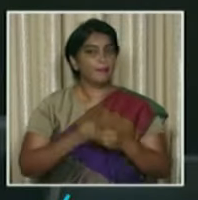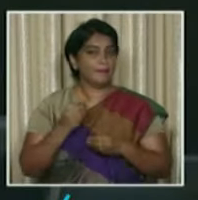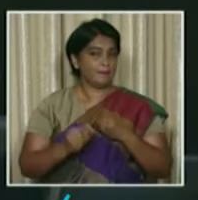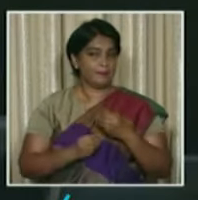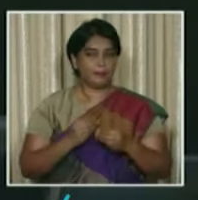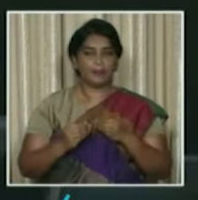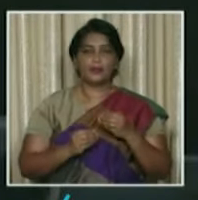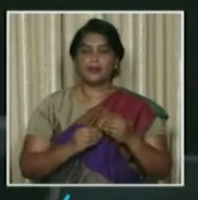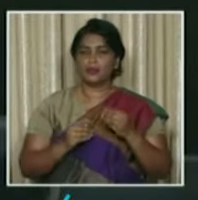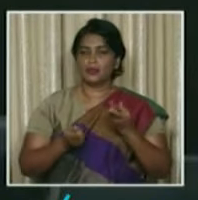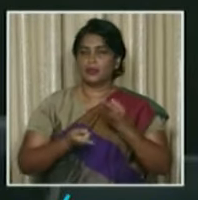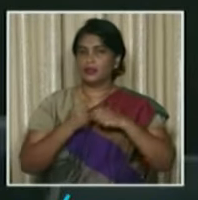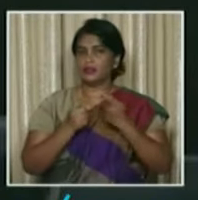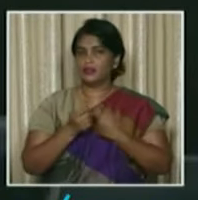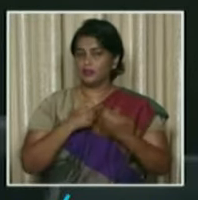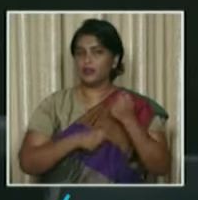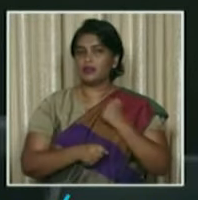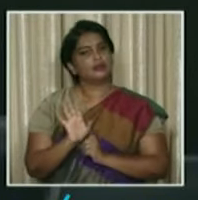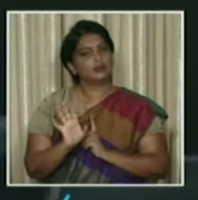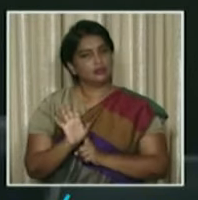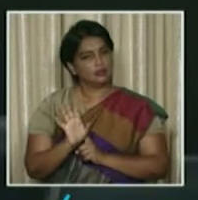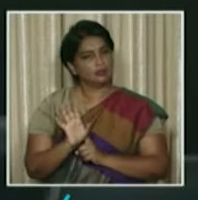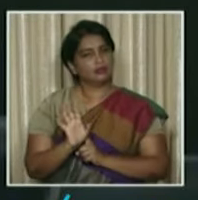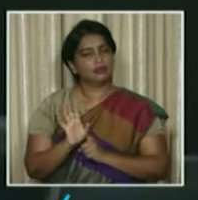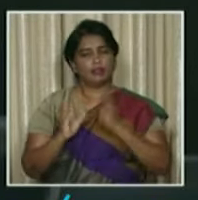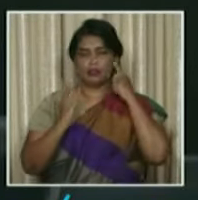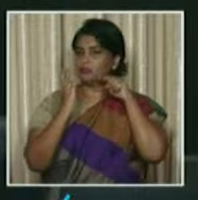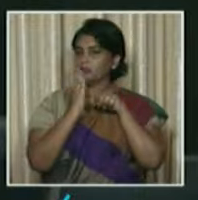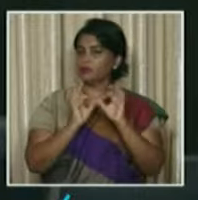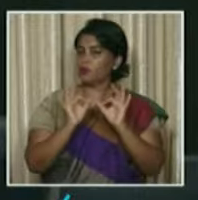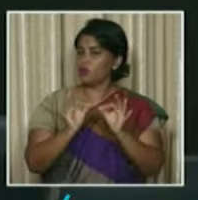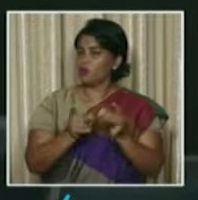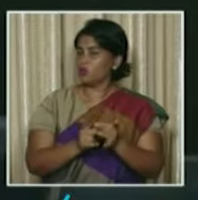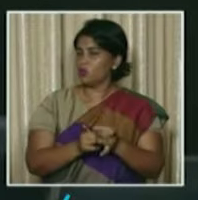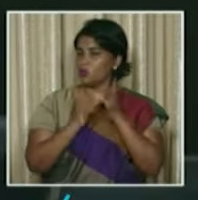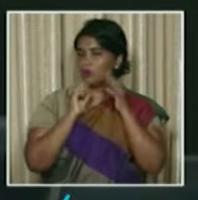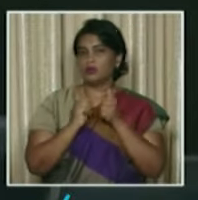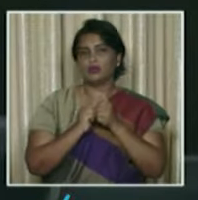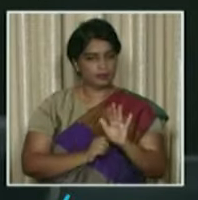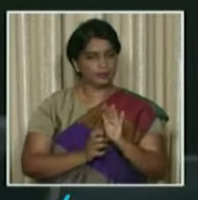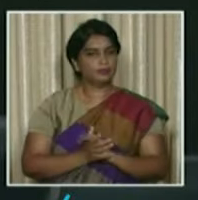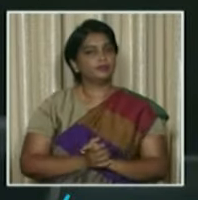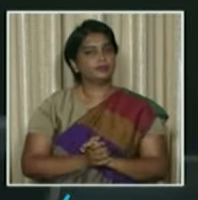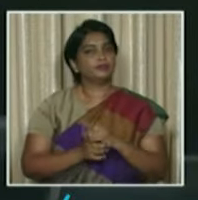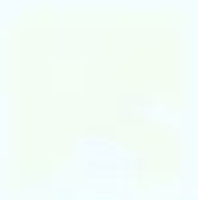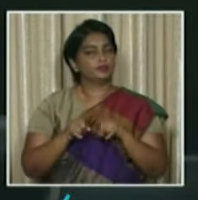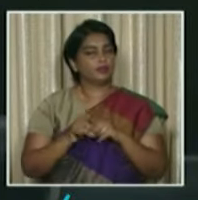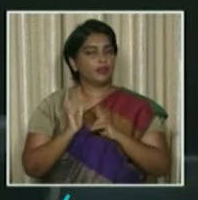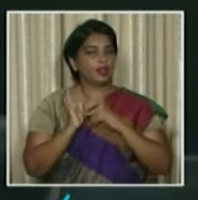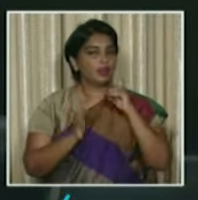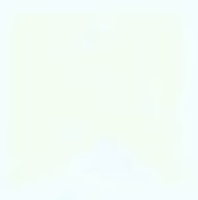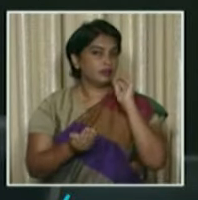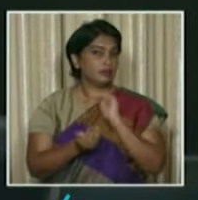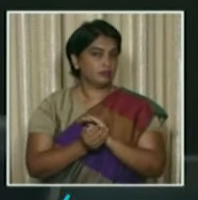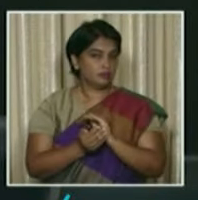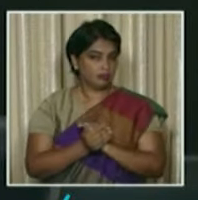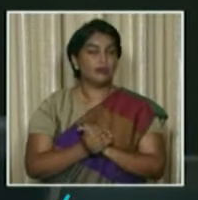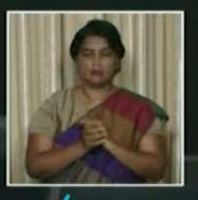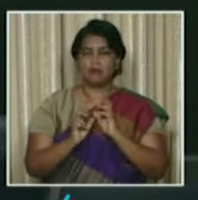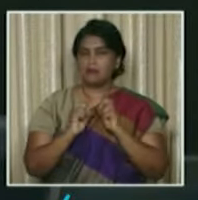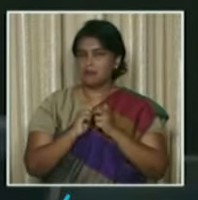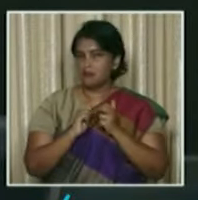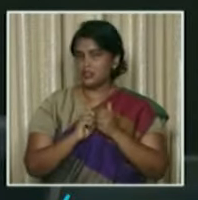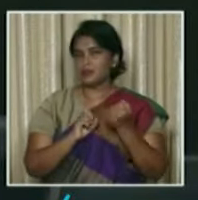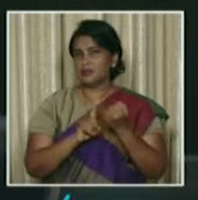ව්‍යාපාර ප්‍රතිවගත කරන්නේදී රජය හැම විටකම විනිවිද භාවය උපරිම ලෙස රකින්න බලාපොරොත්තු වෙනවා. ඒ වගේම ජාතික ආරක්ෂාව වැනි වෙනත් බලපෑම්